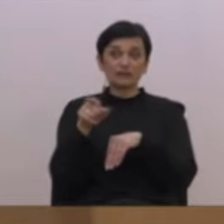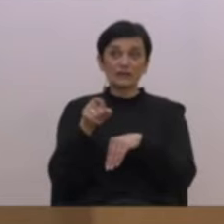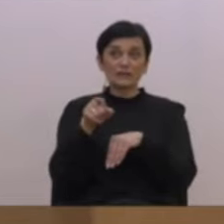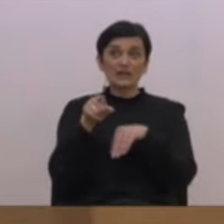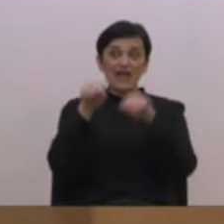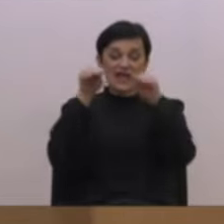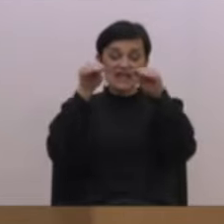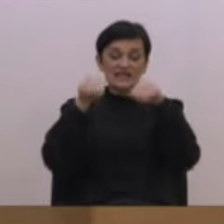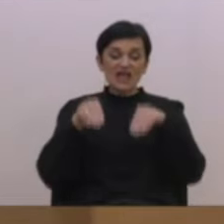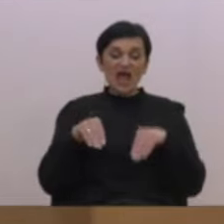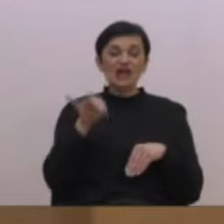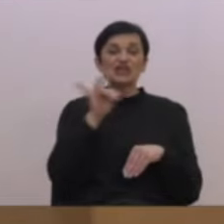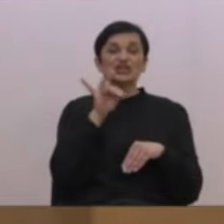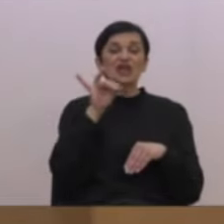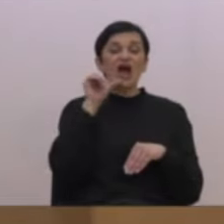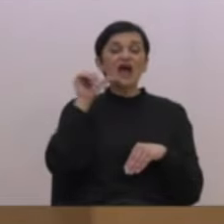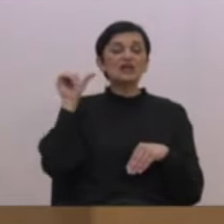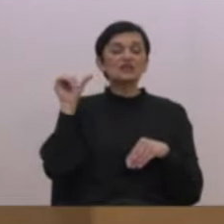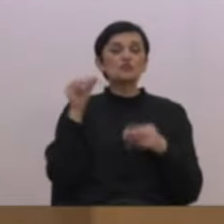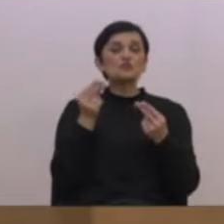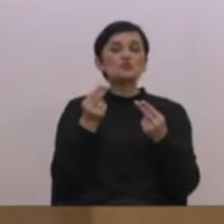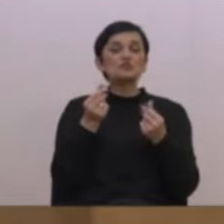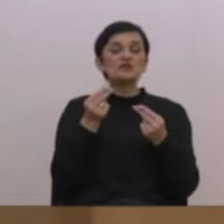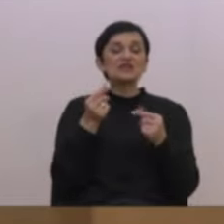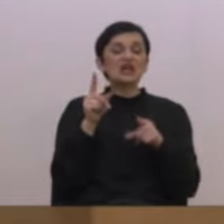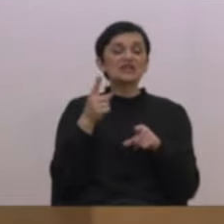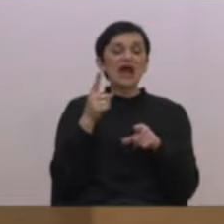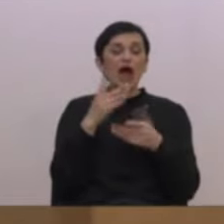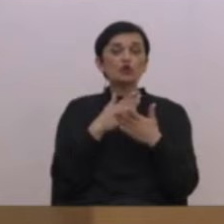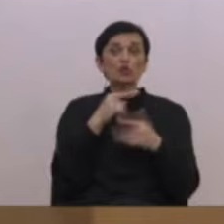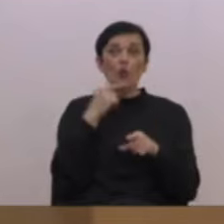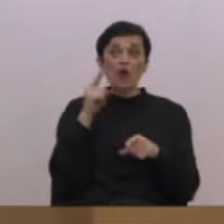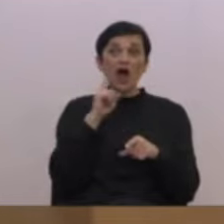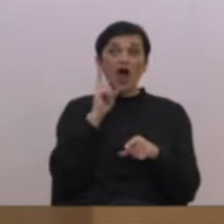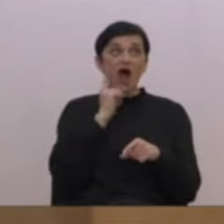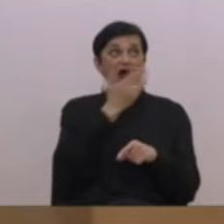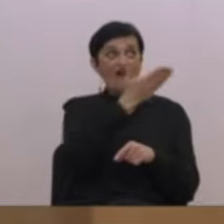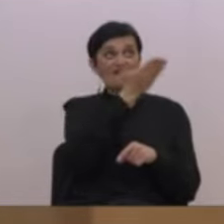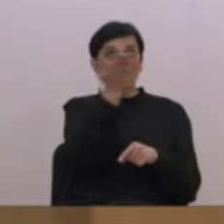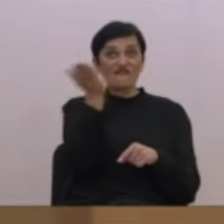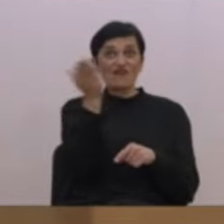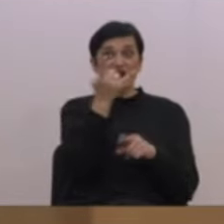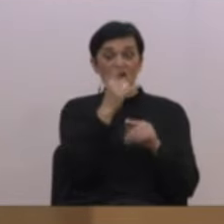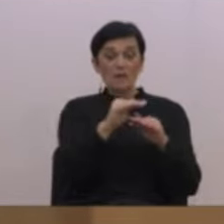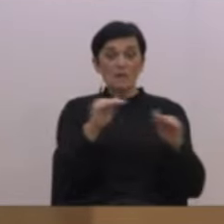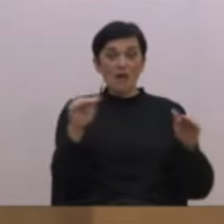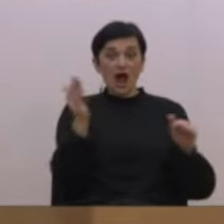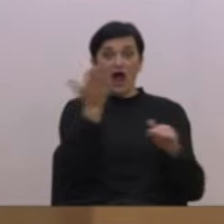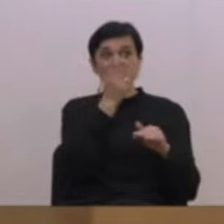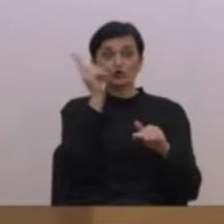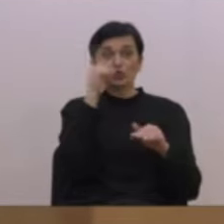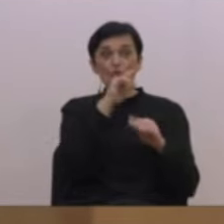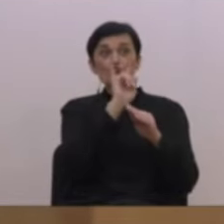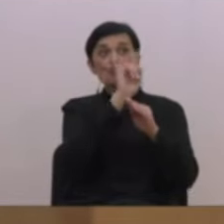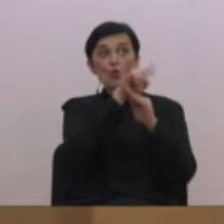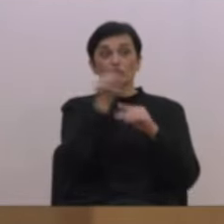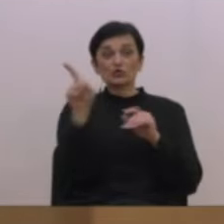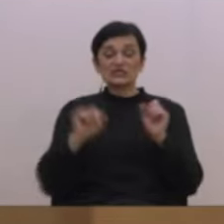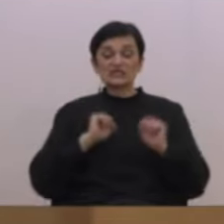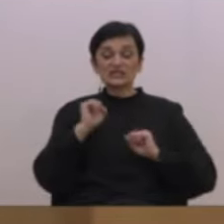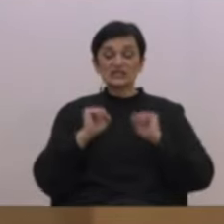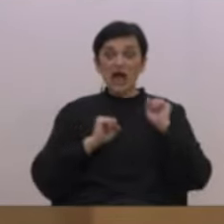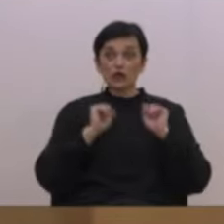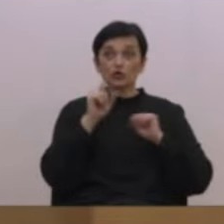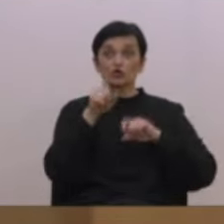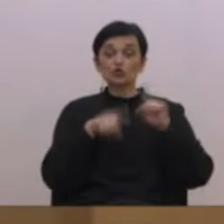დეკლარირება იანვარში წინაზღვის ფინანსების რატოა რუსული? აგერ ახალგაზრდები გესწრებიან, ბავშვები რომლის მოთხოვებას ცადეთ და ზოგ